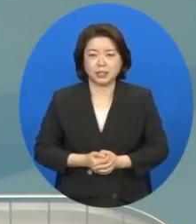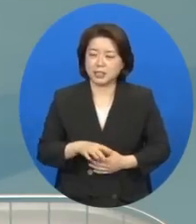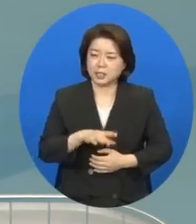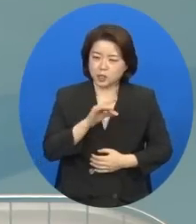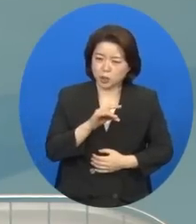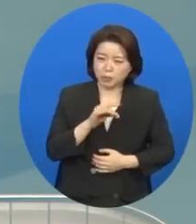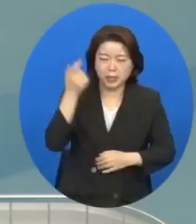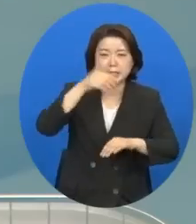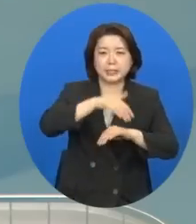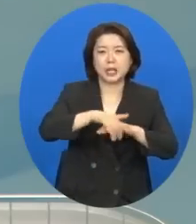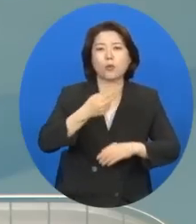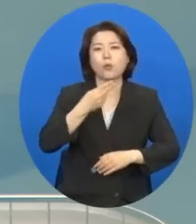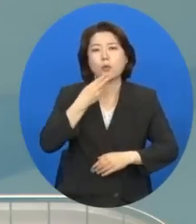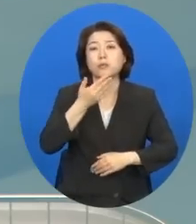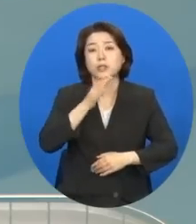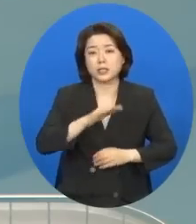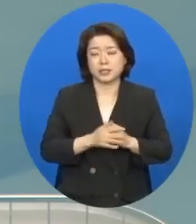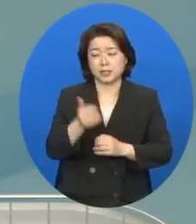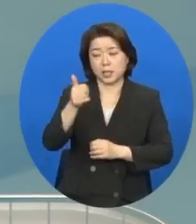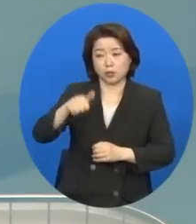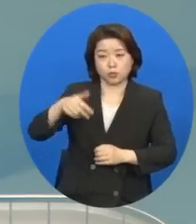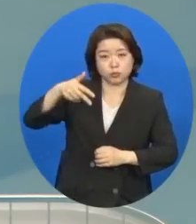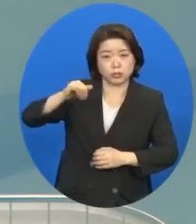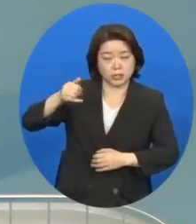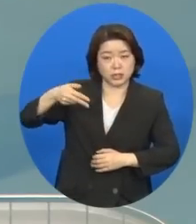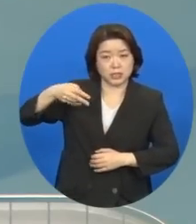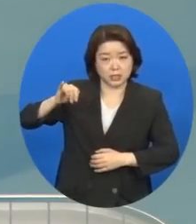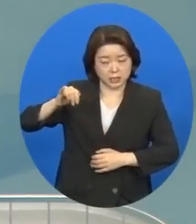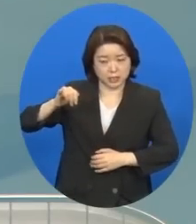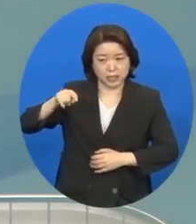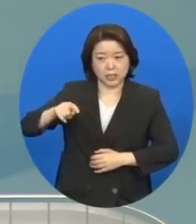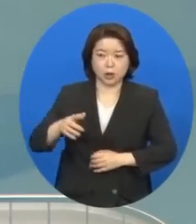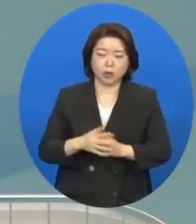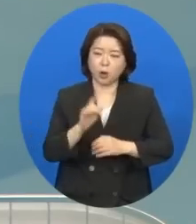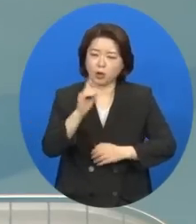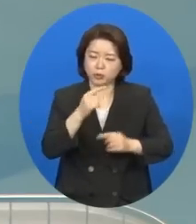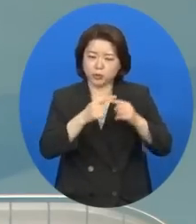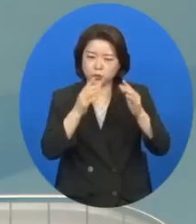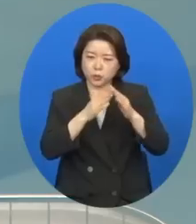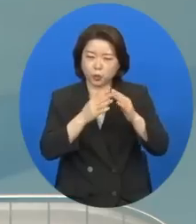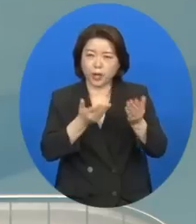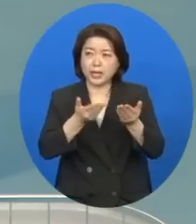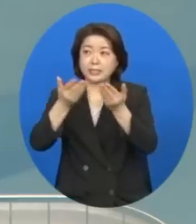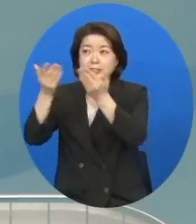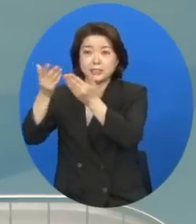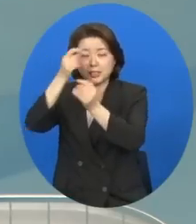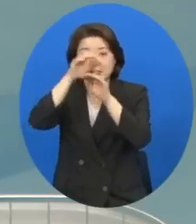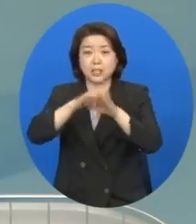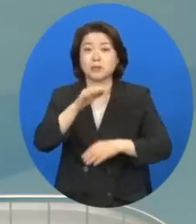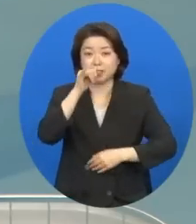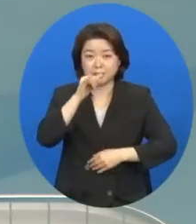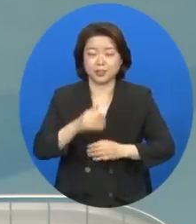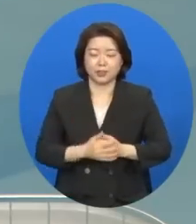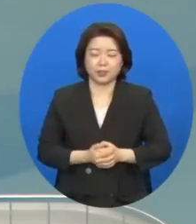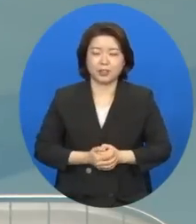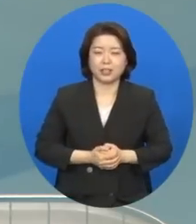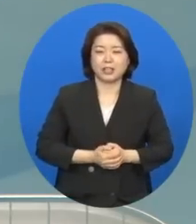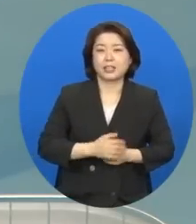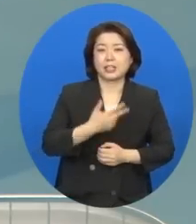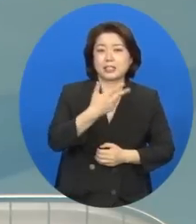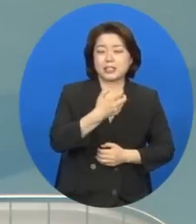애초에는 예정이 없던 후지시에 있는 어느 교회 봉헌 예배였습니다. 75세가 넘으신 여